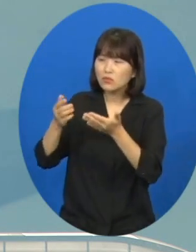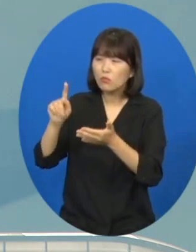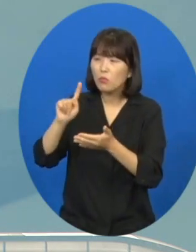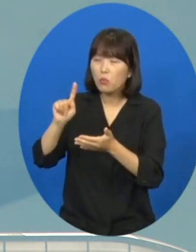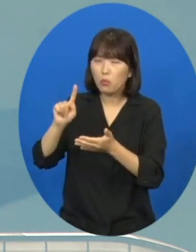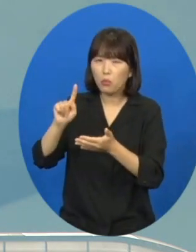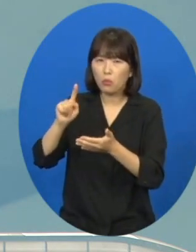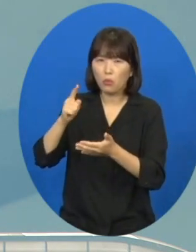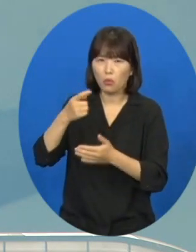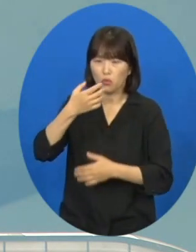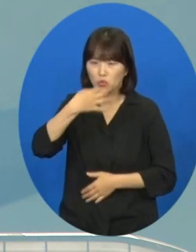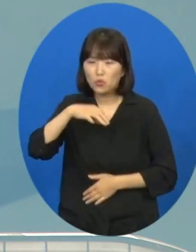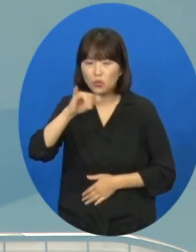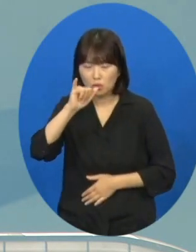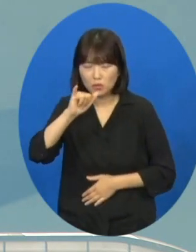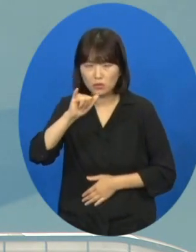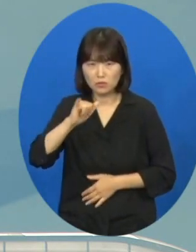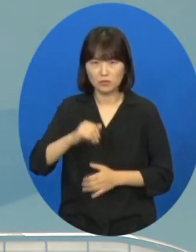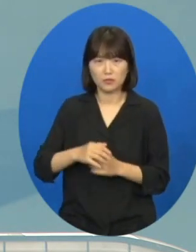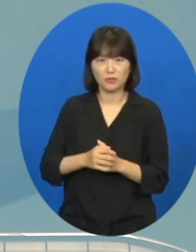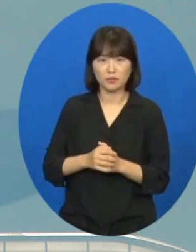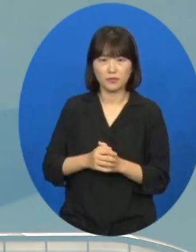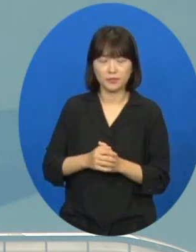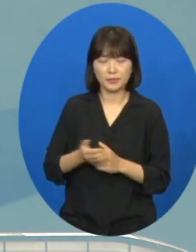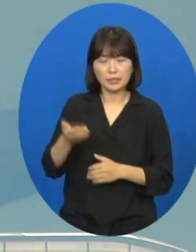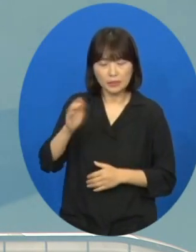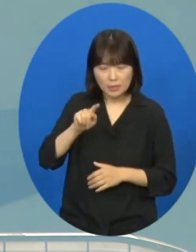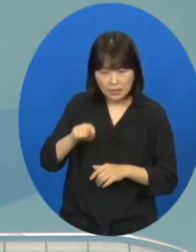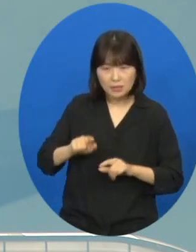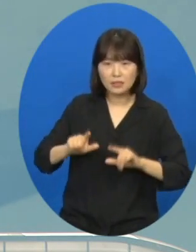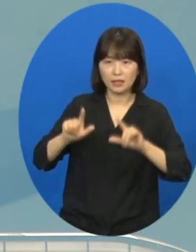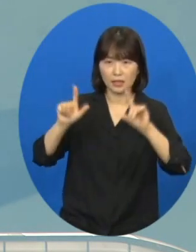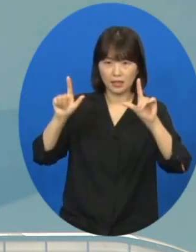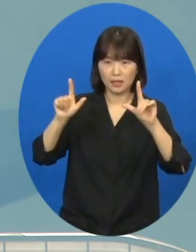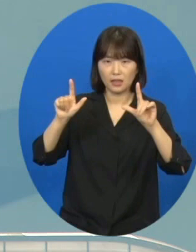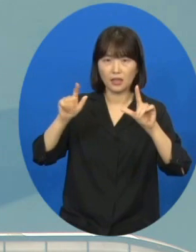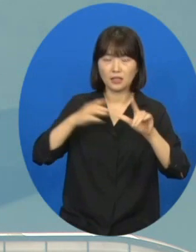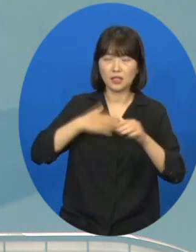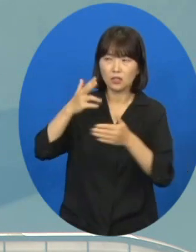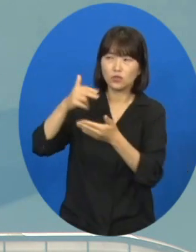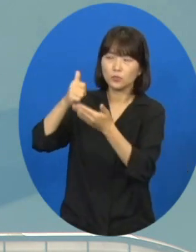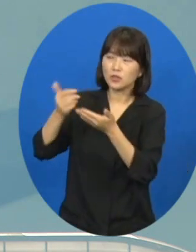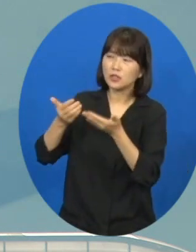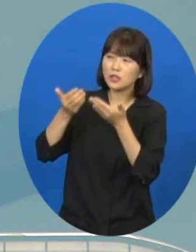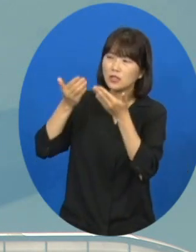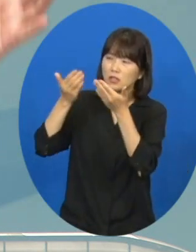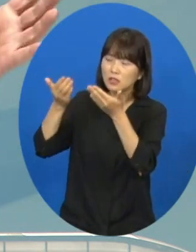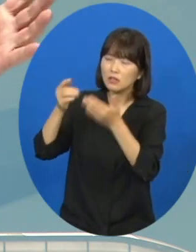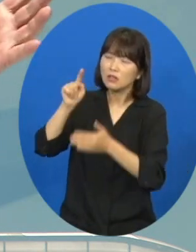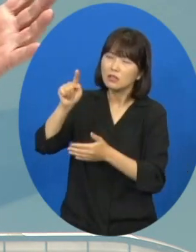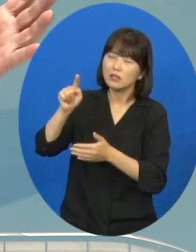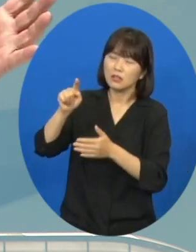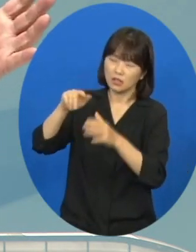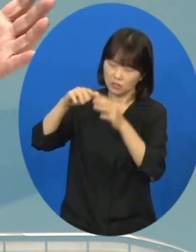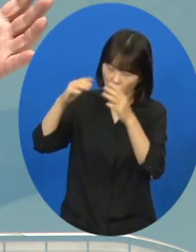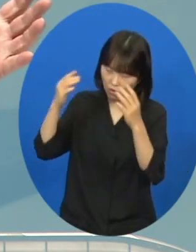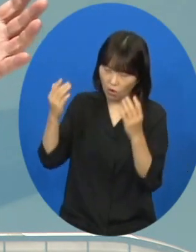있고 뭐 어디다가 쓰시겠어요? 그런데 그날 제가 주님께 드릴 수 있는 건 그게